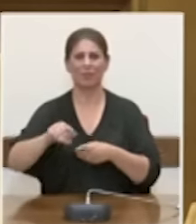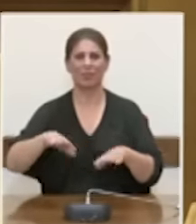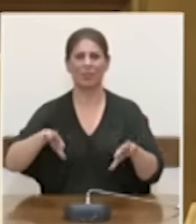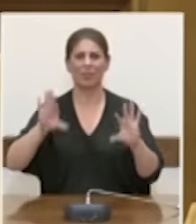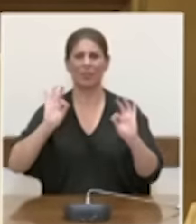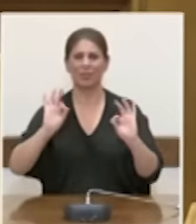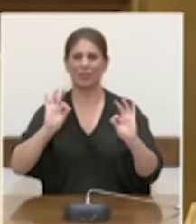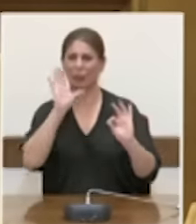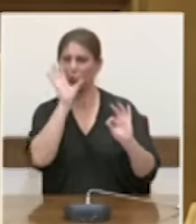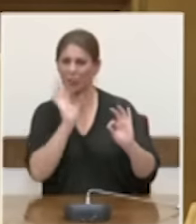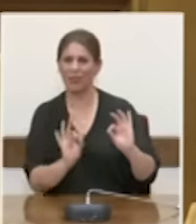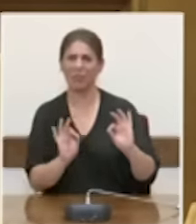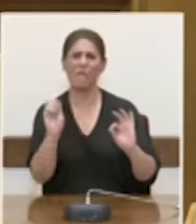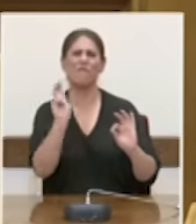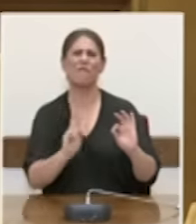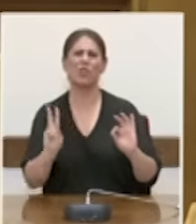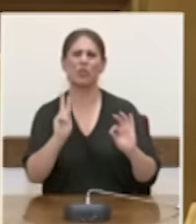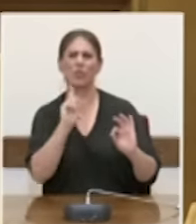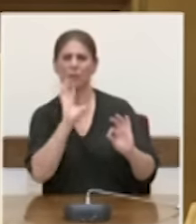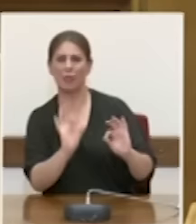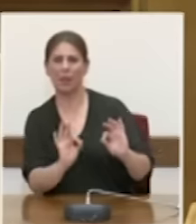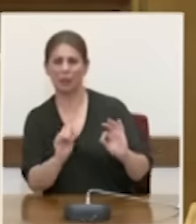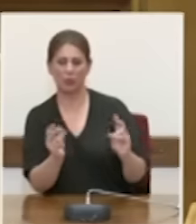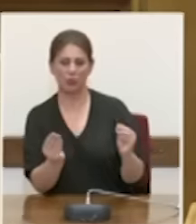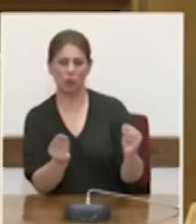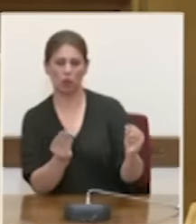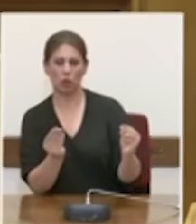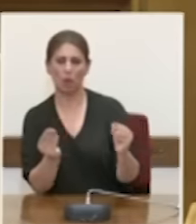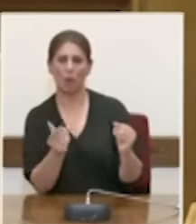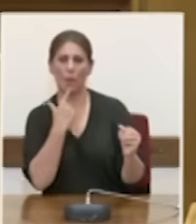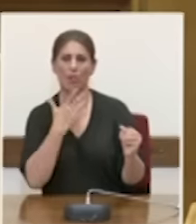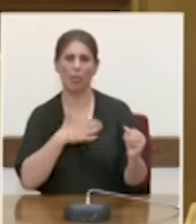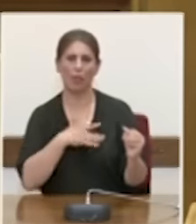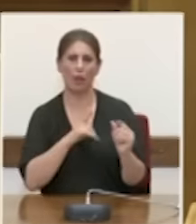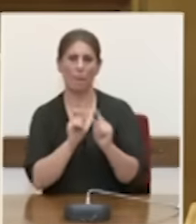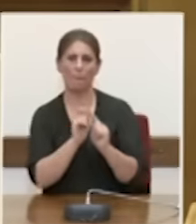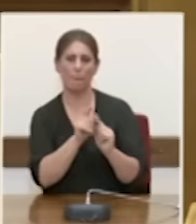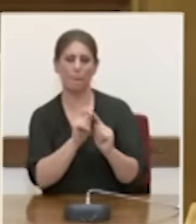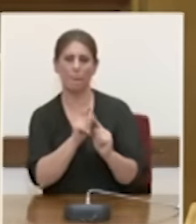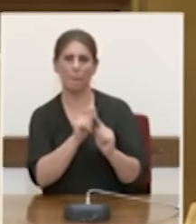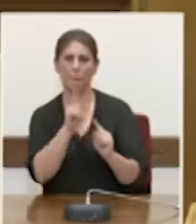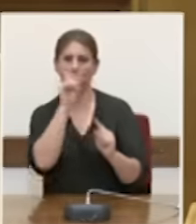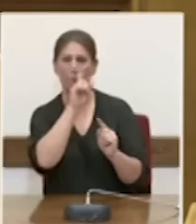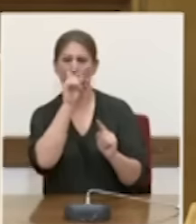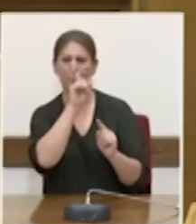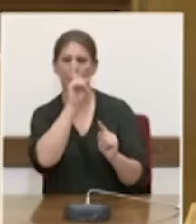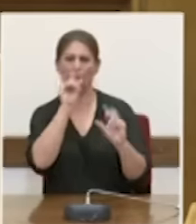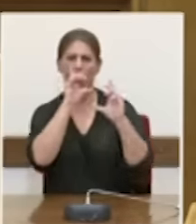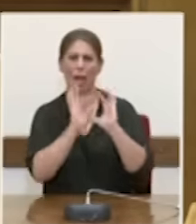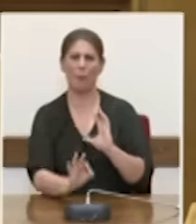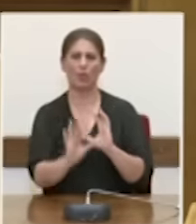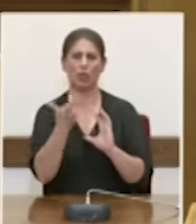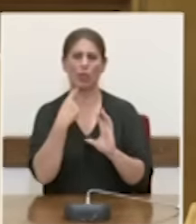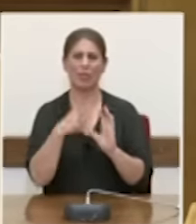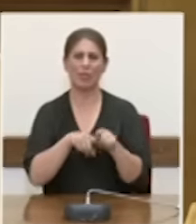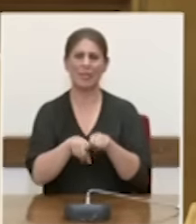reality. Μιλάω για τη γνωστή τακτική σας να εκπέμπετε μηνύματα εικονικής πραγματικότητας όσον αφορά την